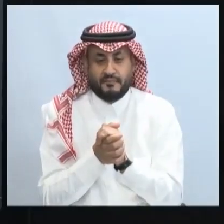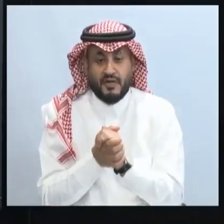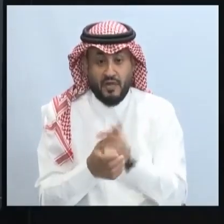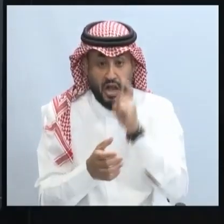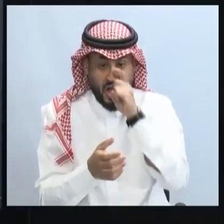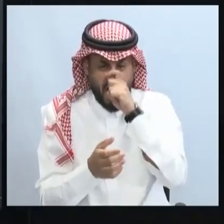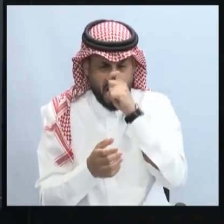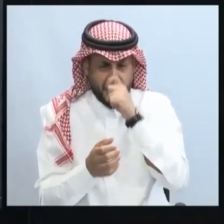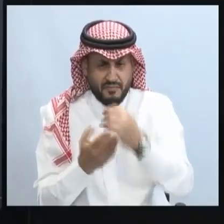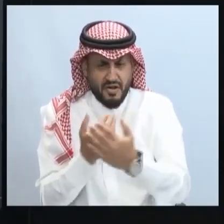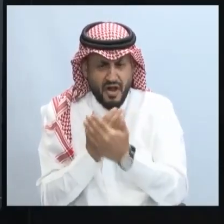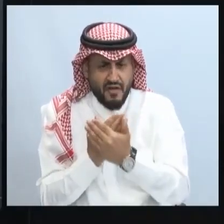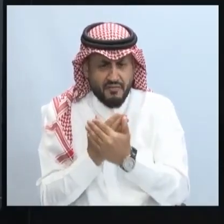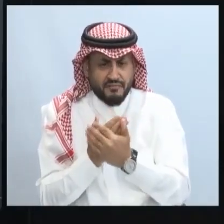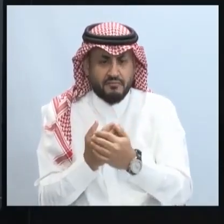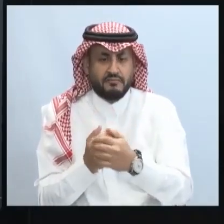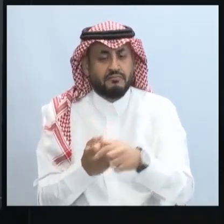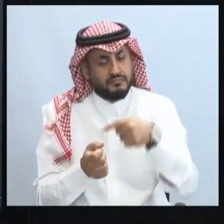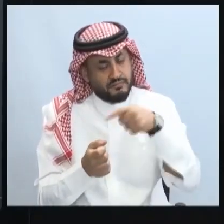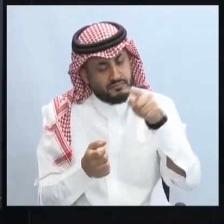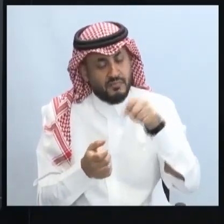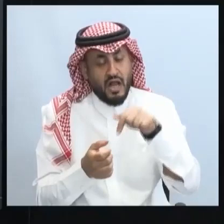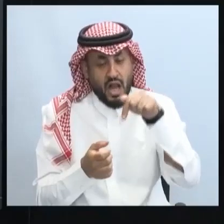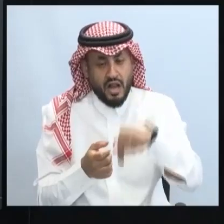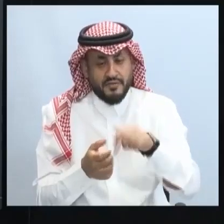علينا ان نحافظ عليه ام لا